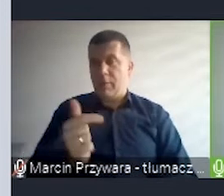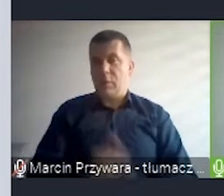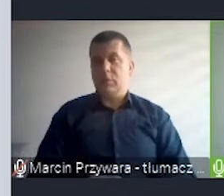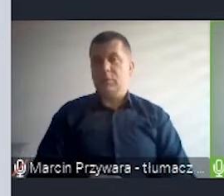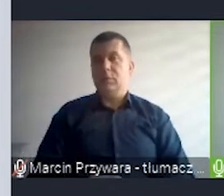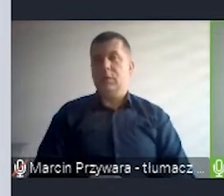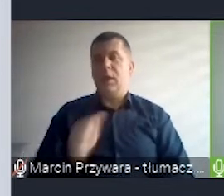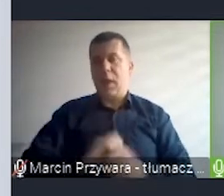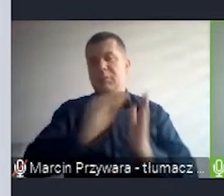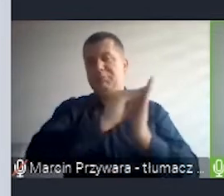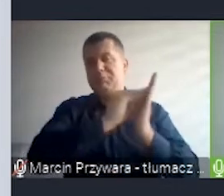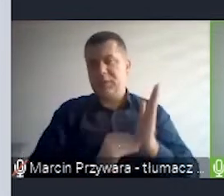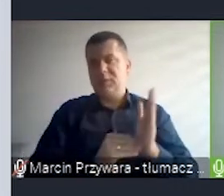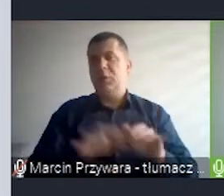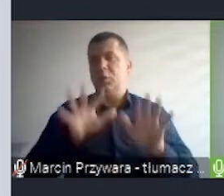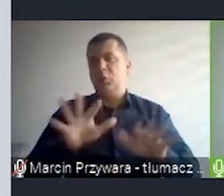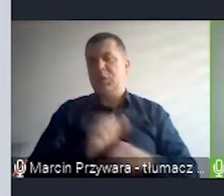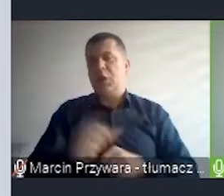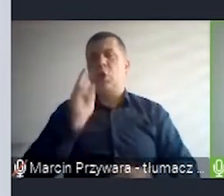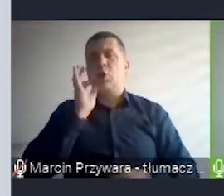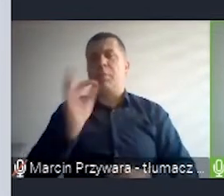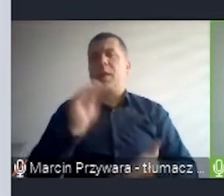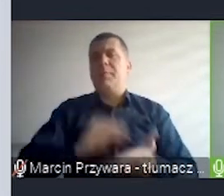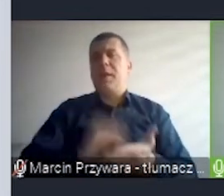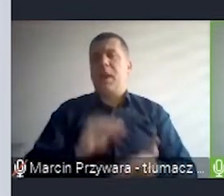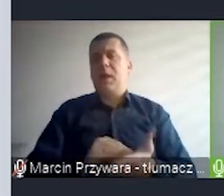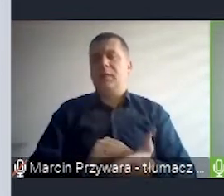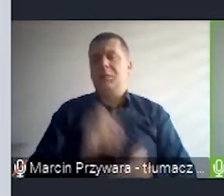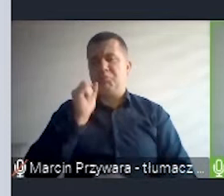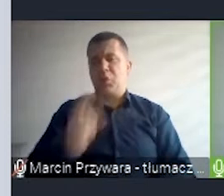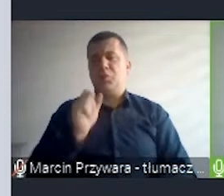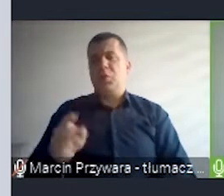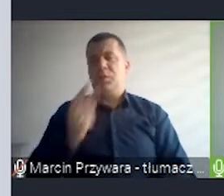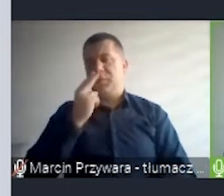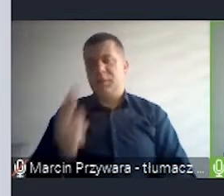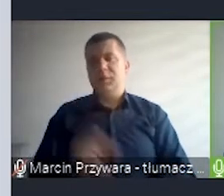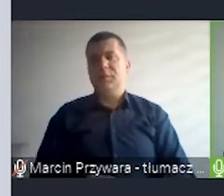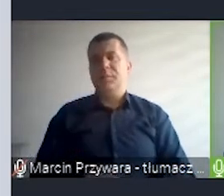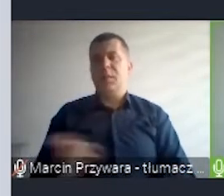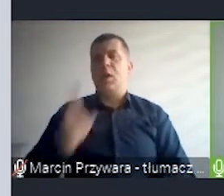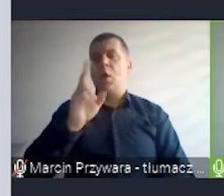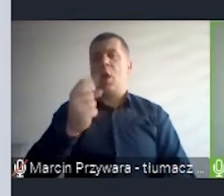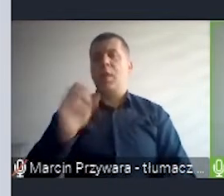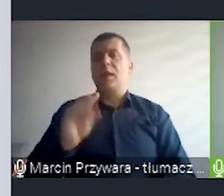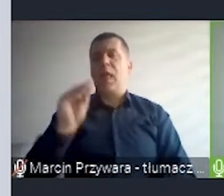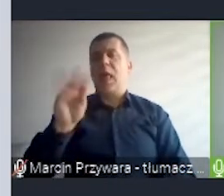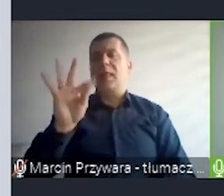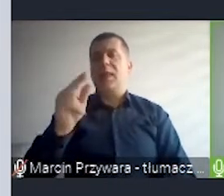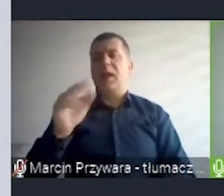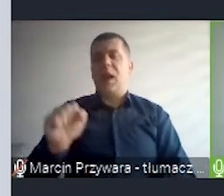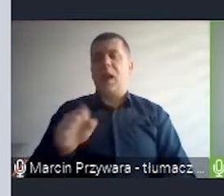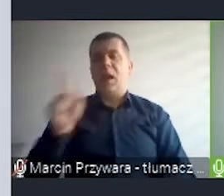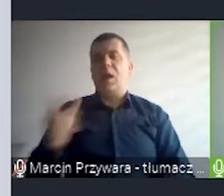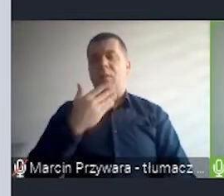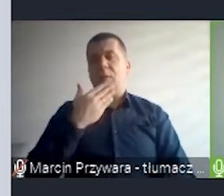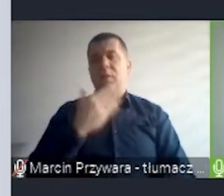natomiast są spisywane i sporo dobrych praktyk w nich się pojawia. Takie kodeksy etyki mówią chociażby o